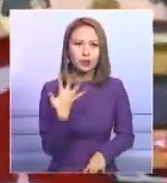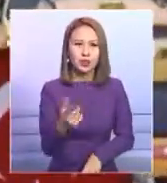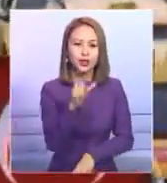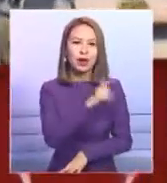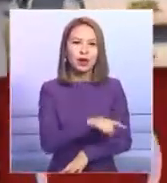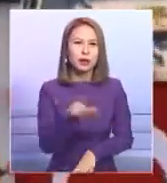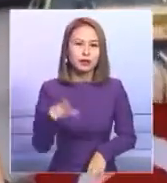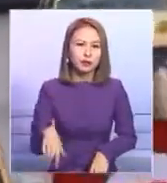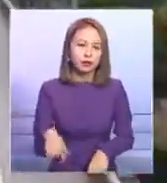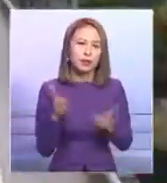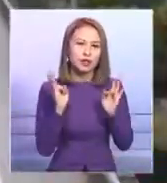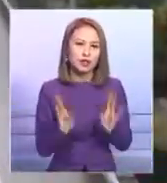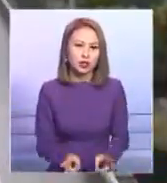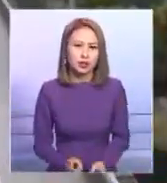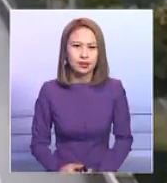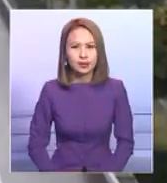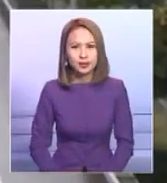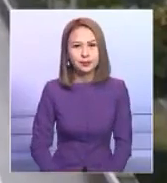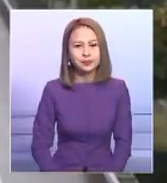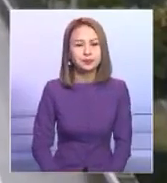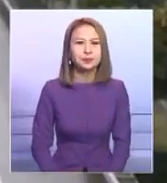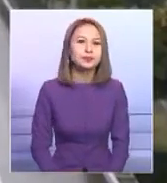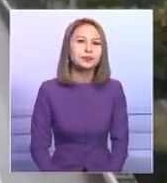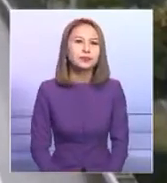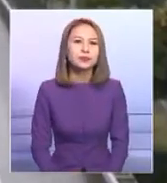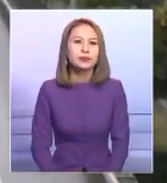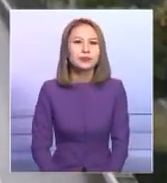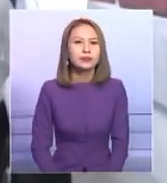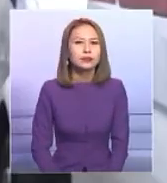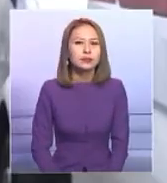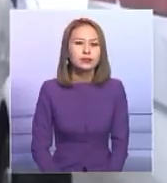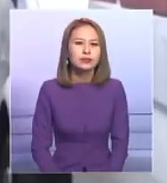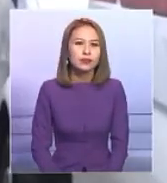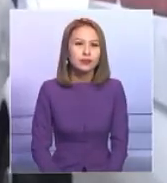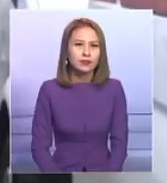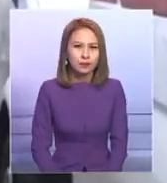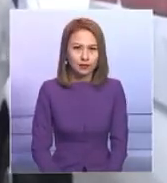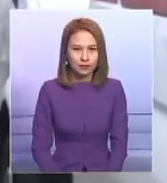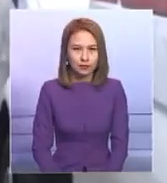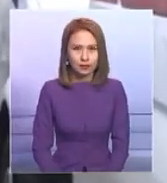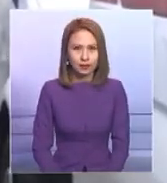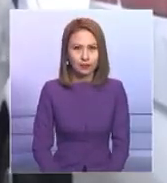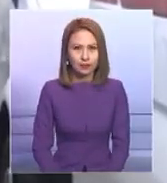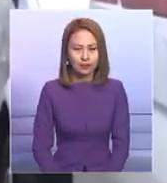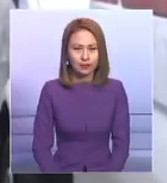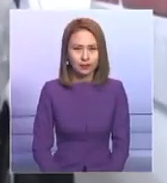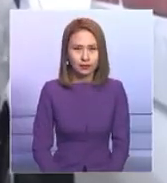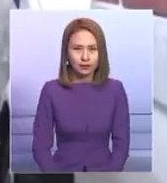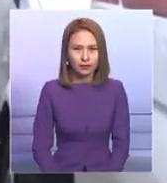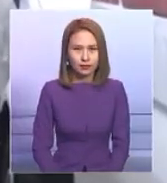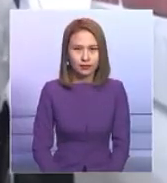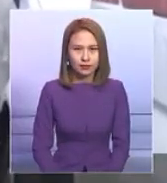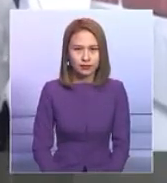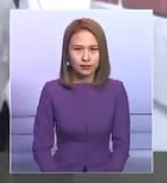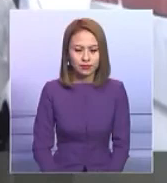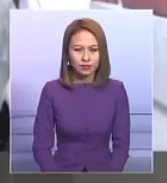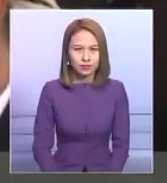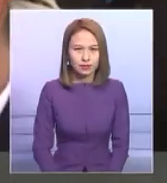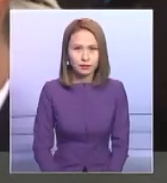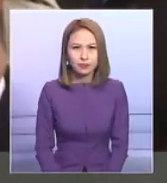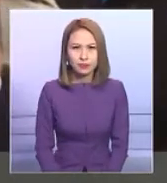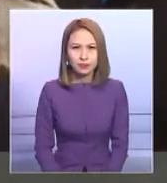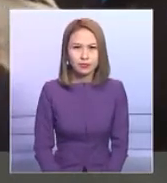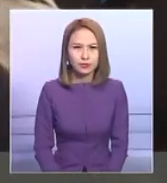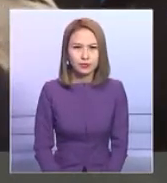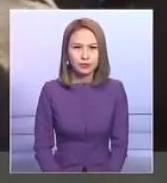адам қаза тауып, 505 азамат жараланды. Malumunuz üzere ülkemizde artan son dönemdeki